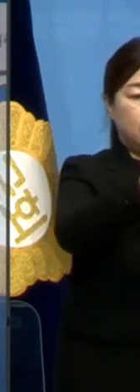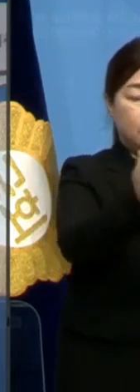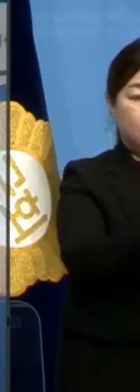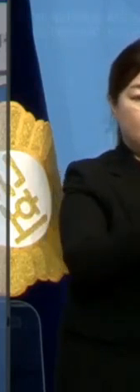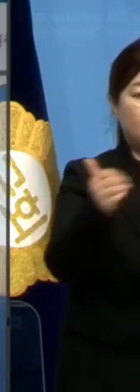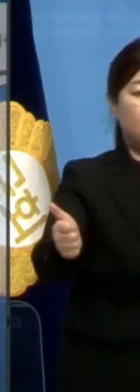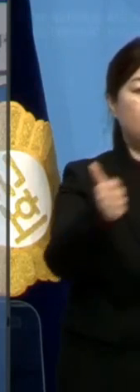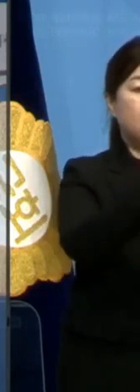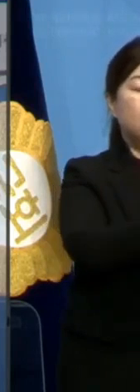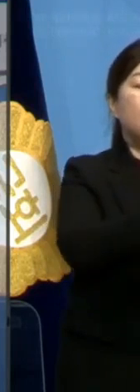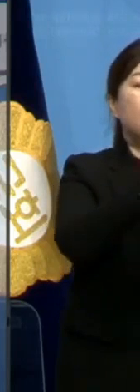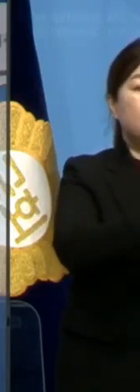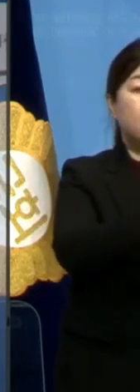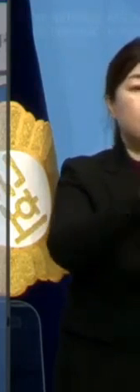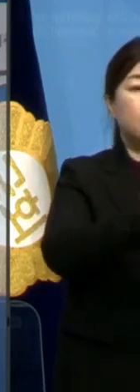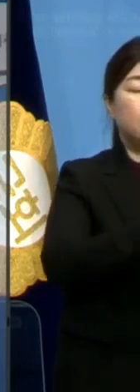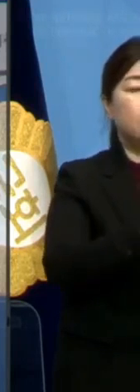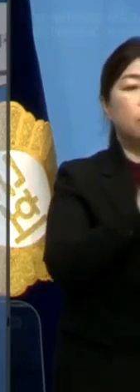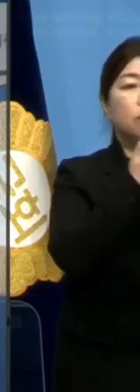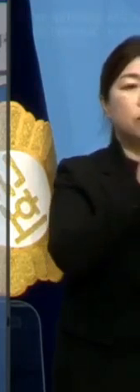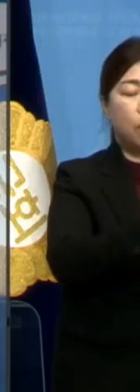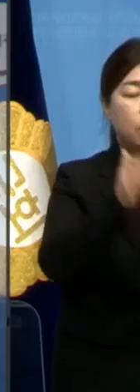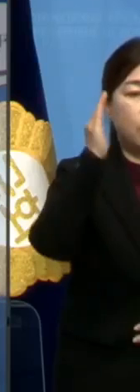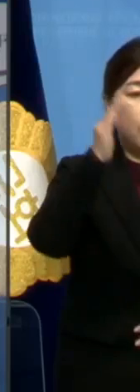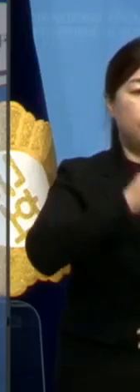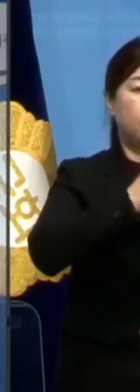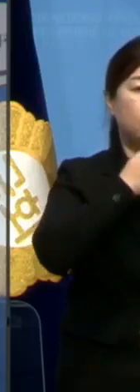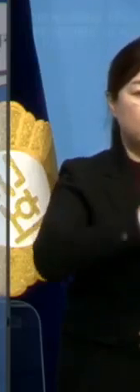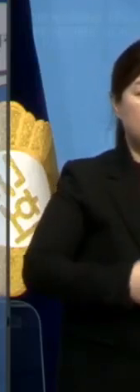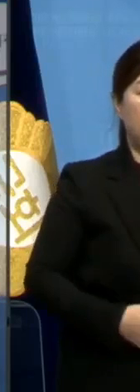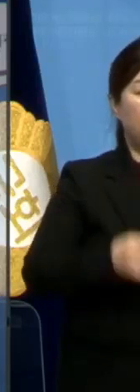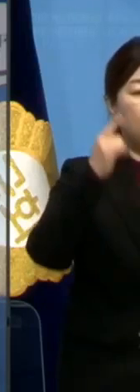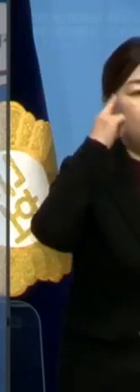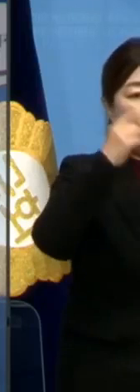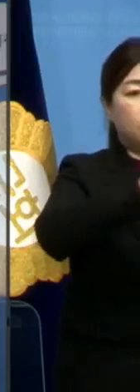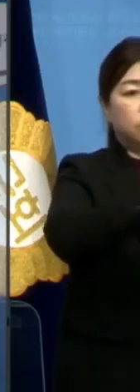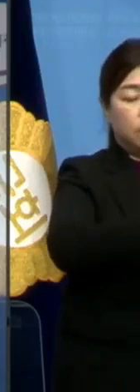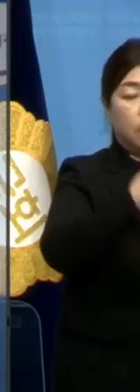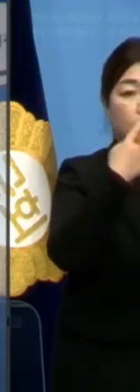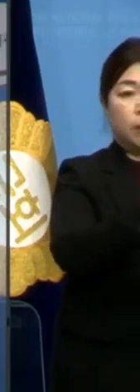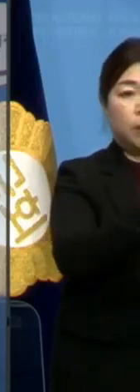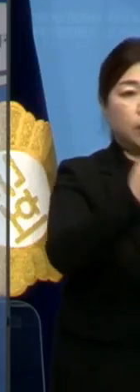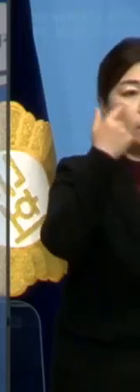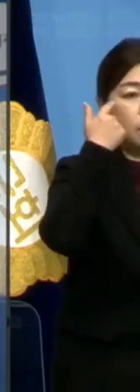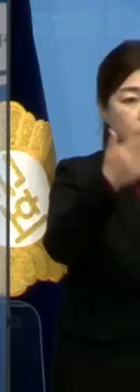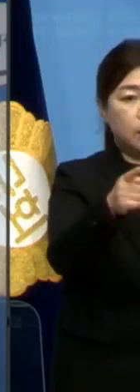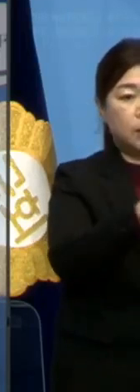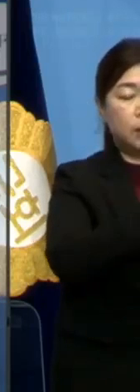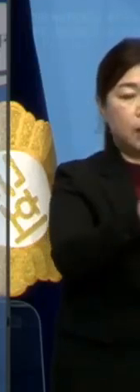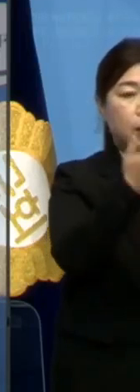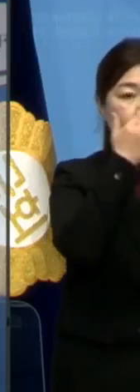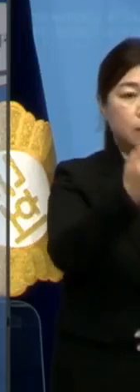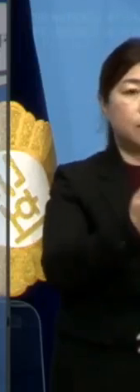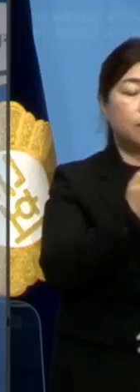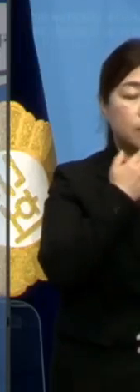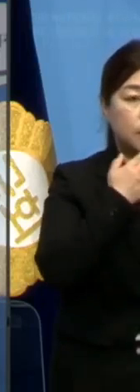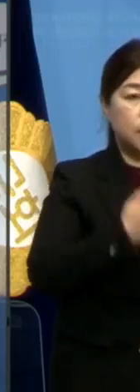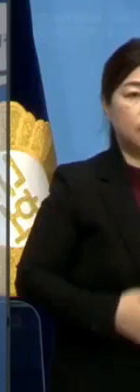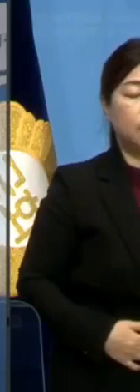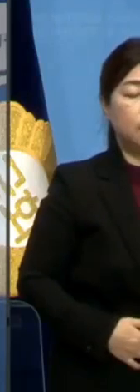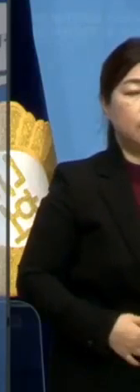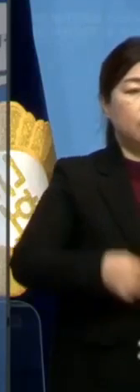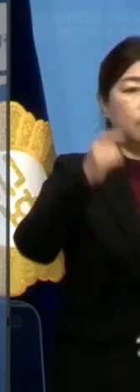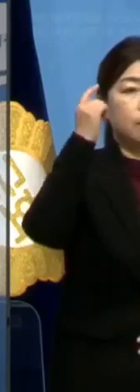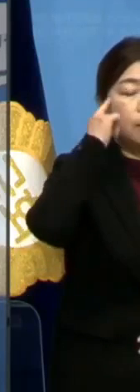확보에 중요성을 강조했을 뿐인데 왜 왜곡하고 비방하는지 이해할 수 없습니다.